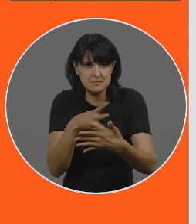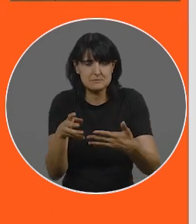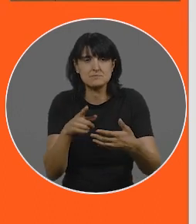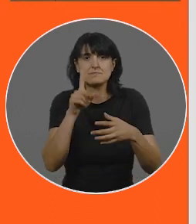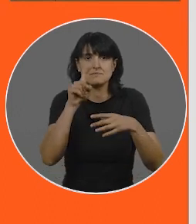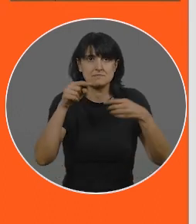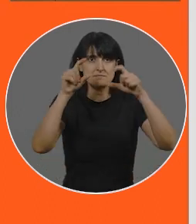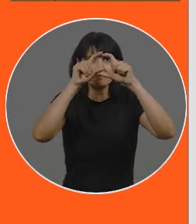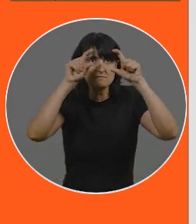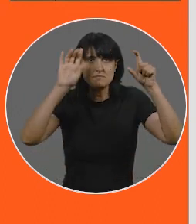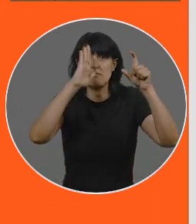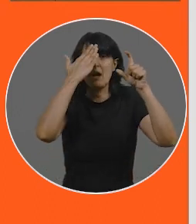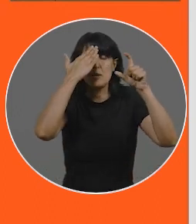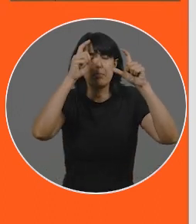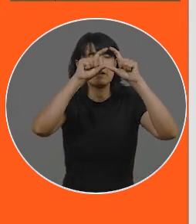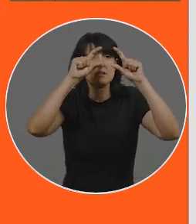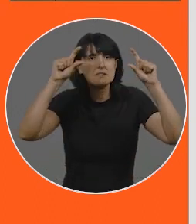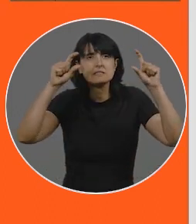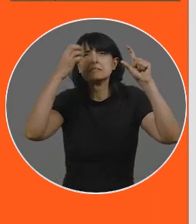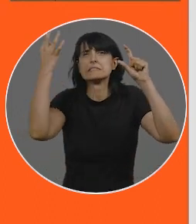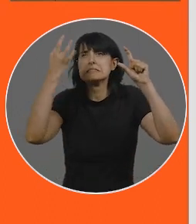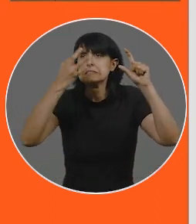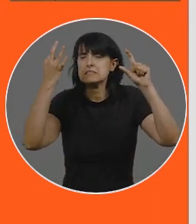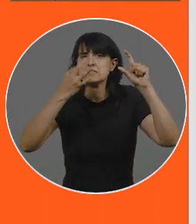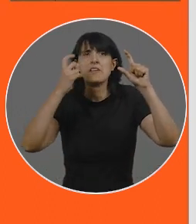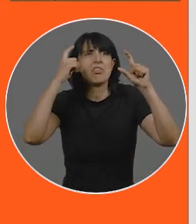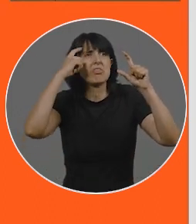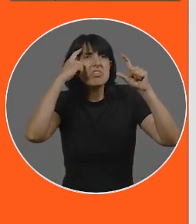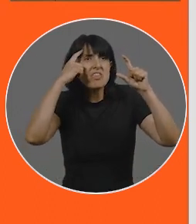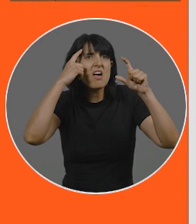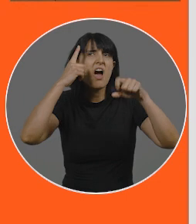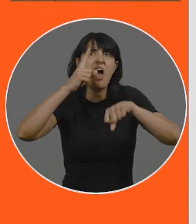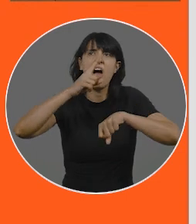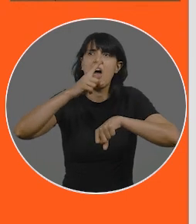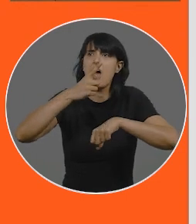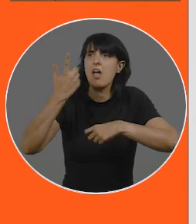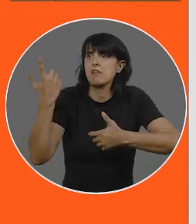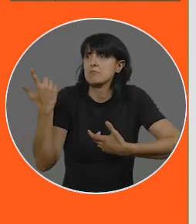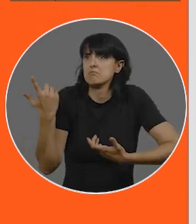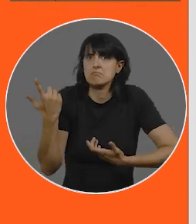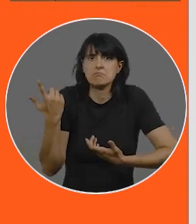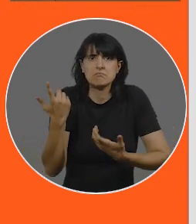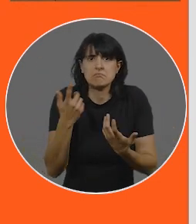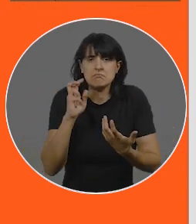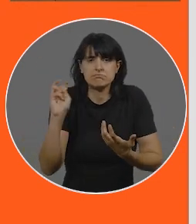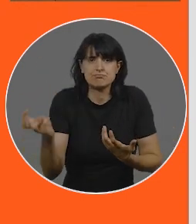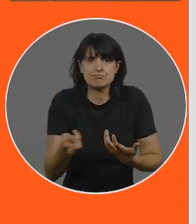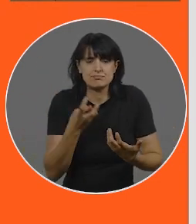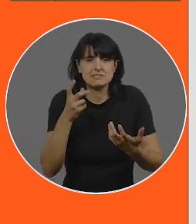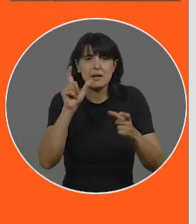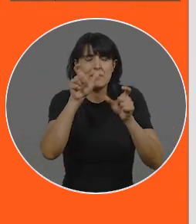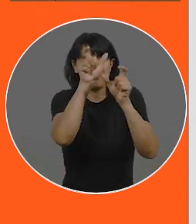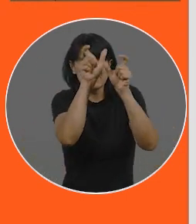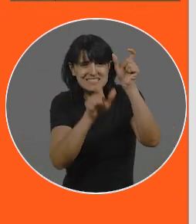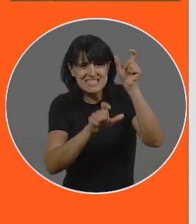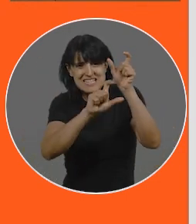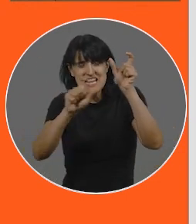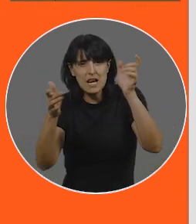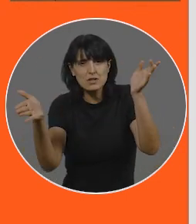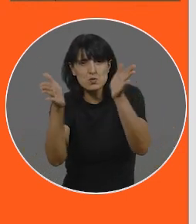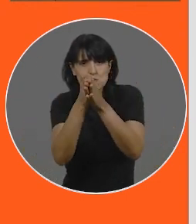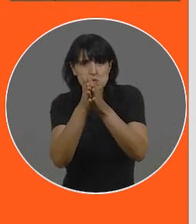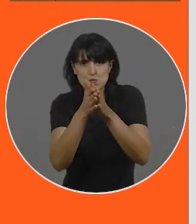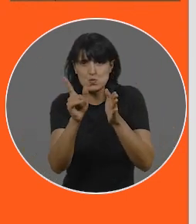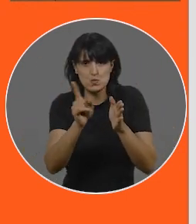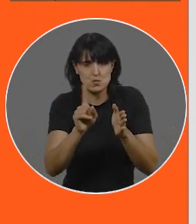Txell, els encapçalaments de les taules, que sàpigui que allò és el no, dia, data, el que sigui. No combinar les cel·les, perquè